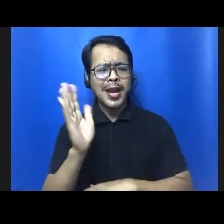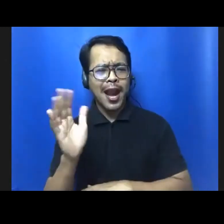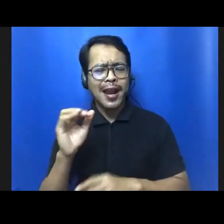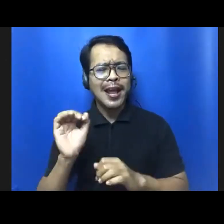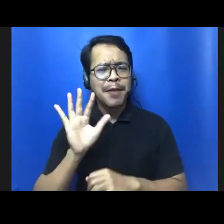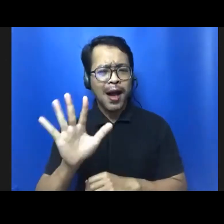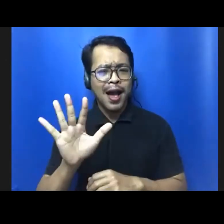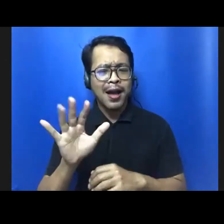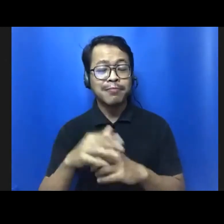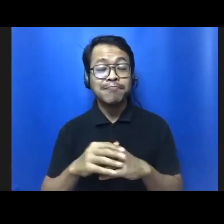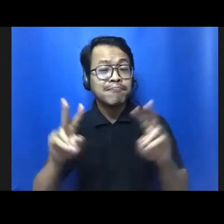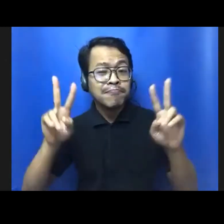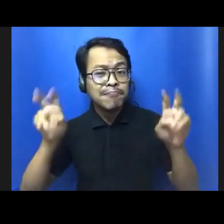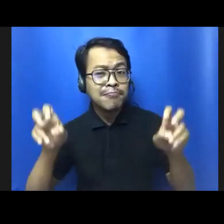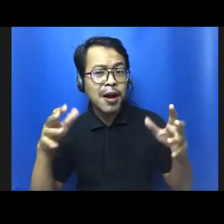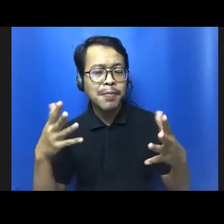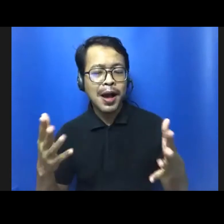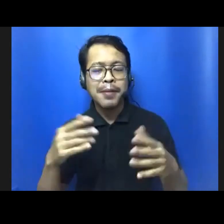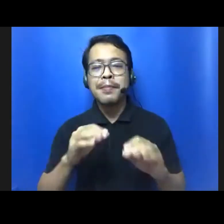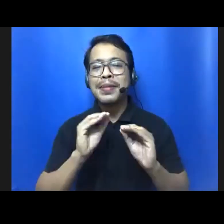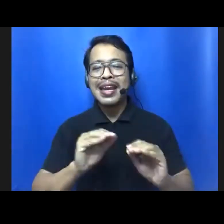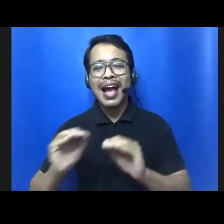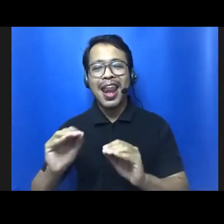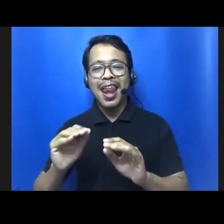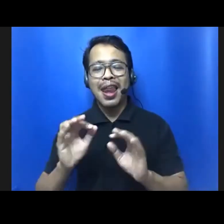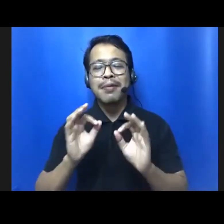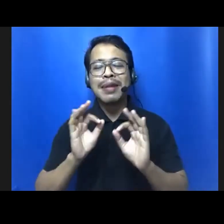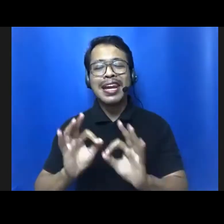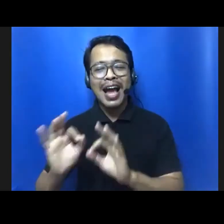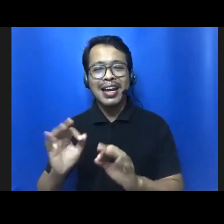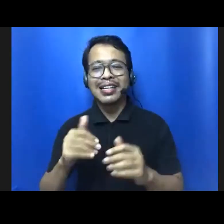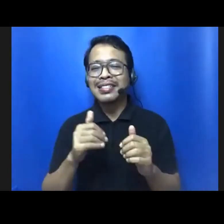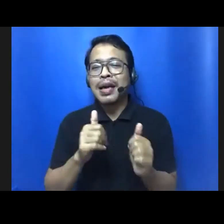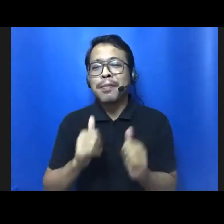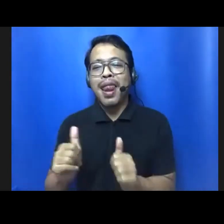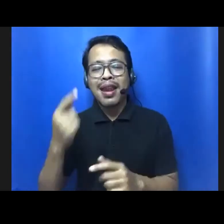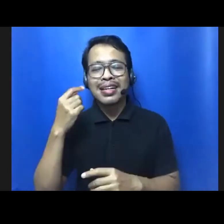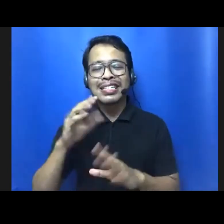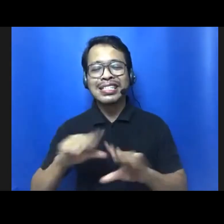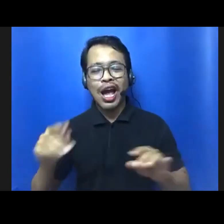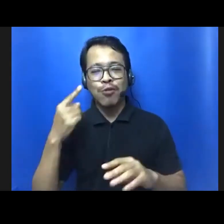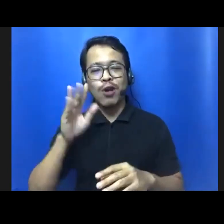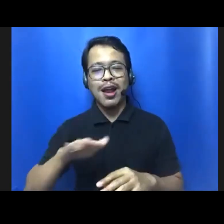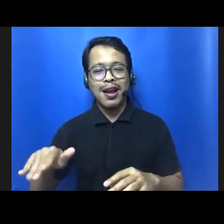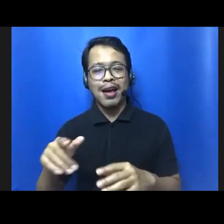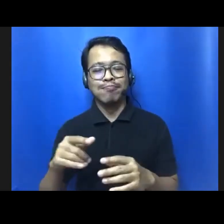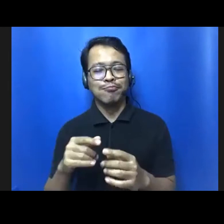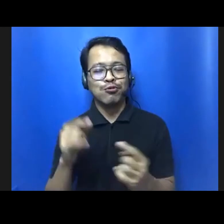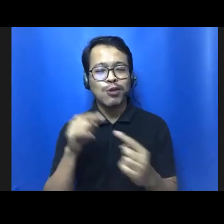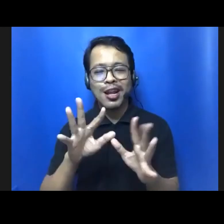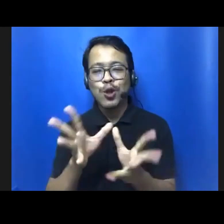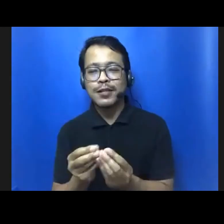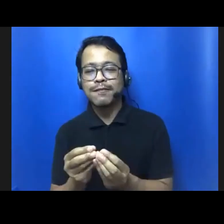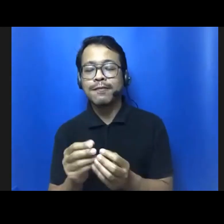akan mengangkat mengenai pendidikan kesiapan kerja yang terpadu dan juga inklusif. Dalam webinar ini,